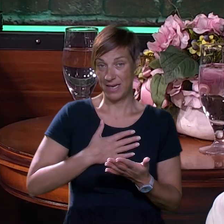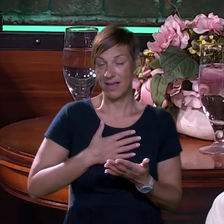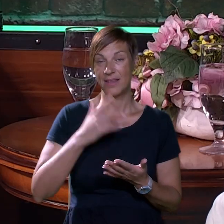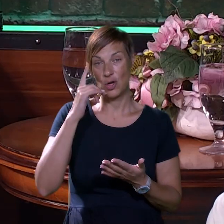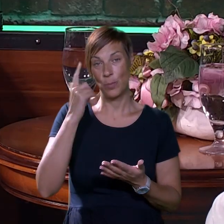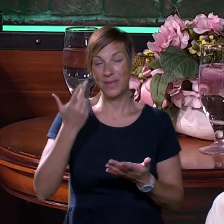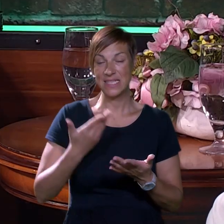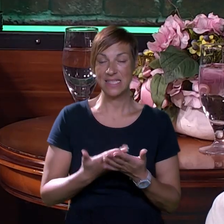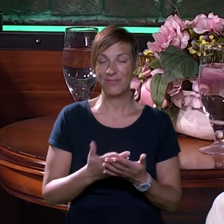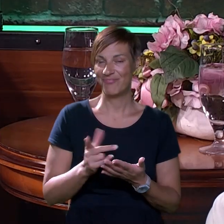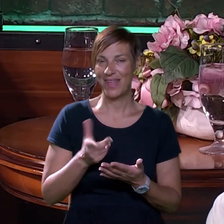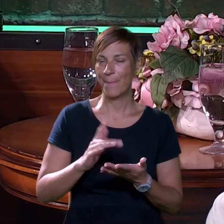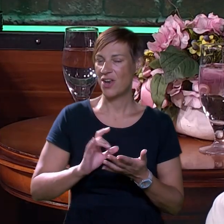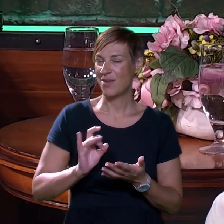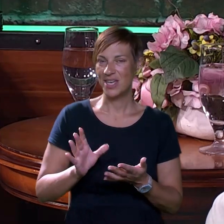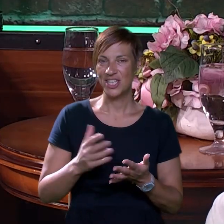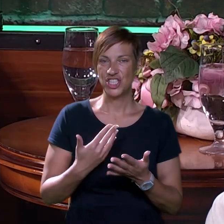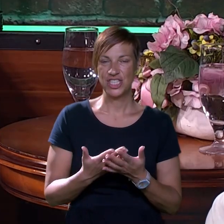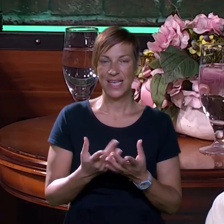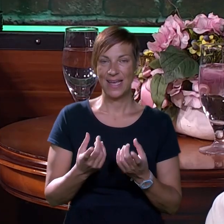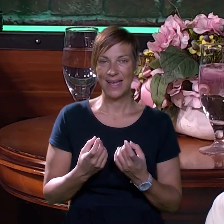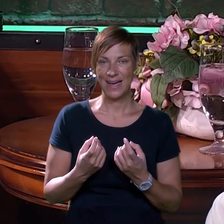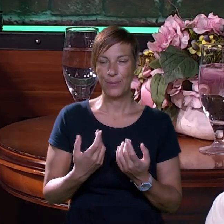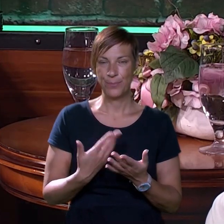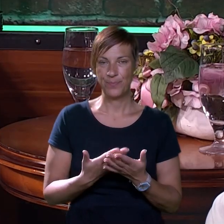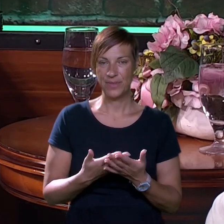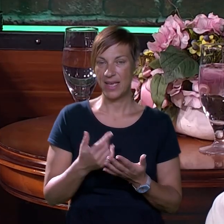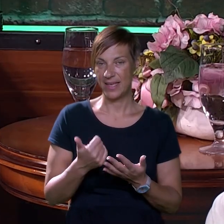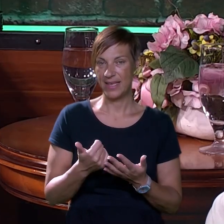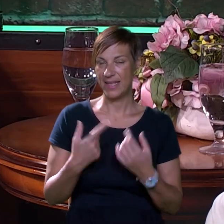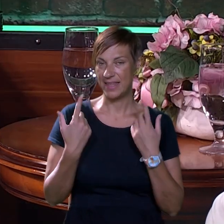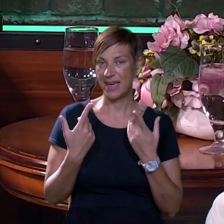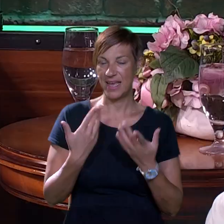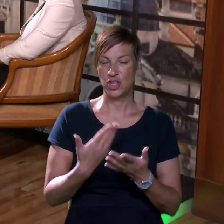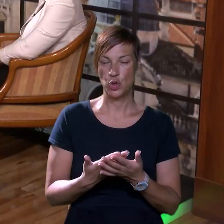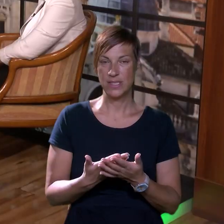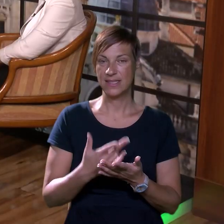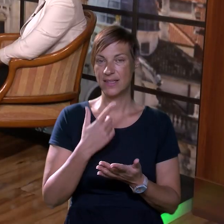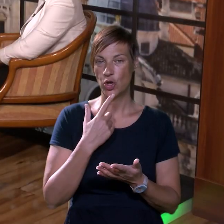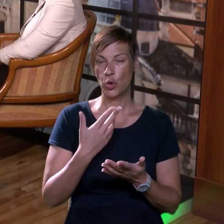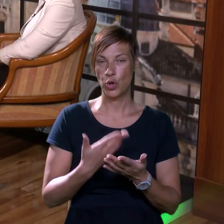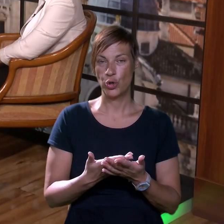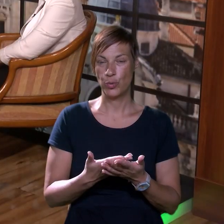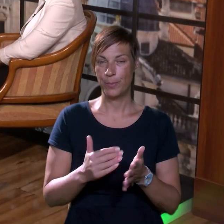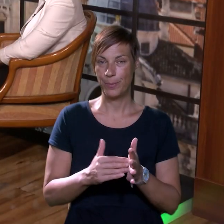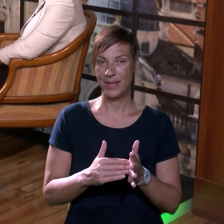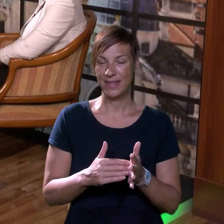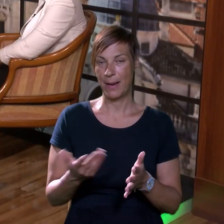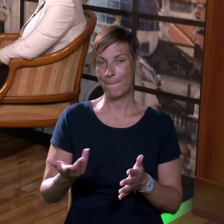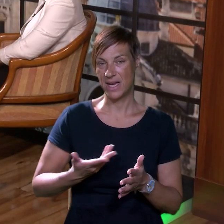ja tako, ne moramo ništa, ali ta jedna radost koju